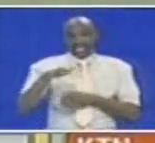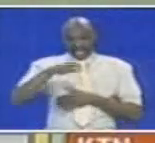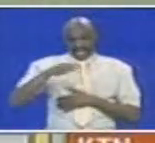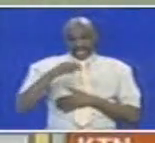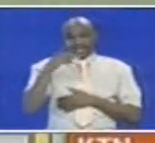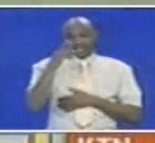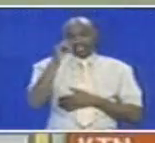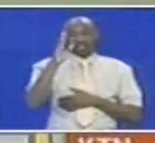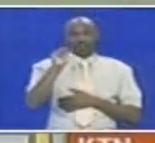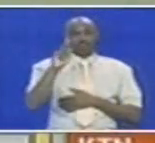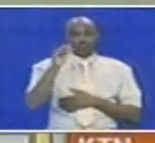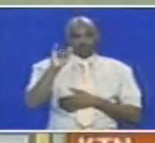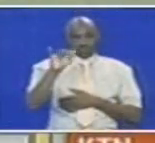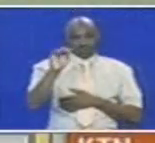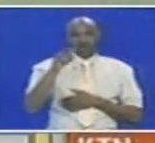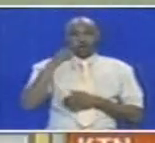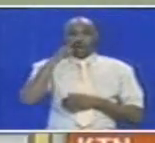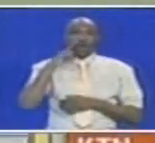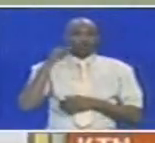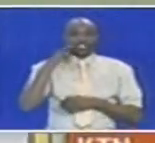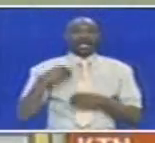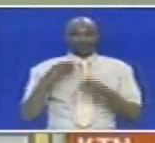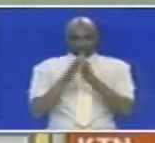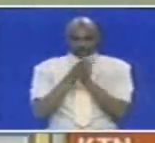Kikuyu. Lofti Matambo ana maelezo zaidi.